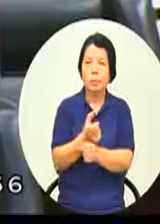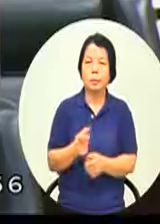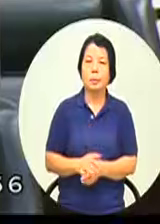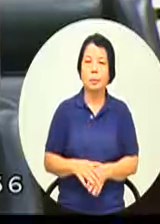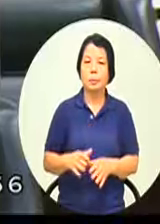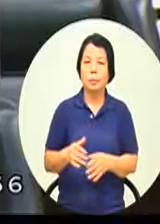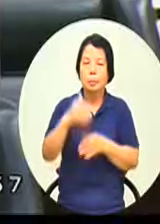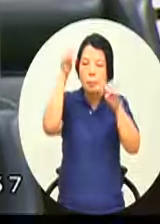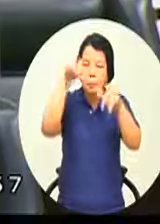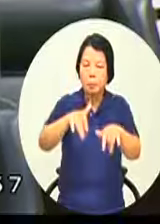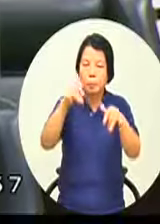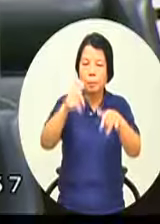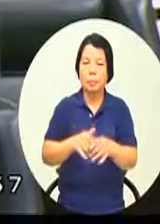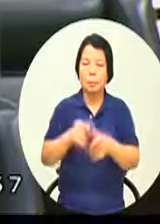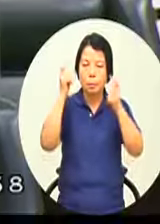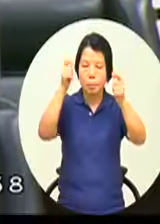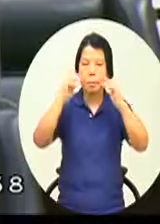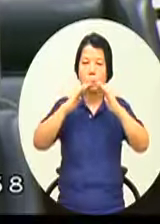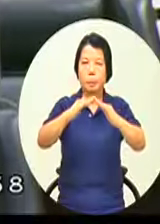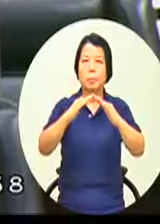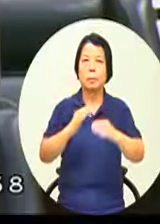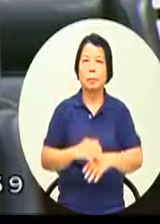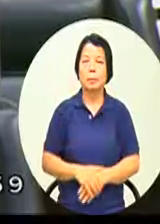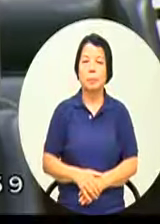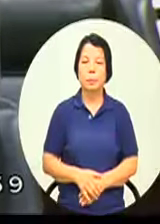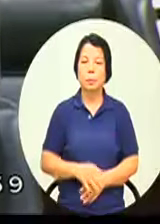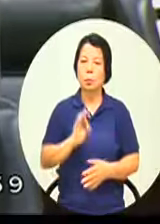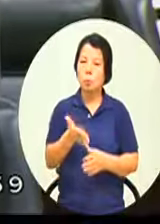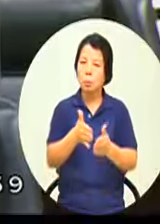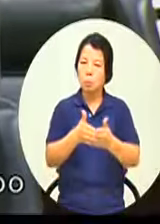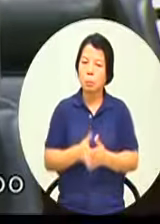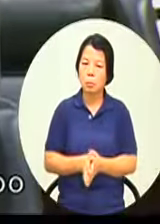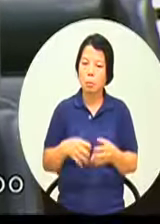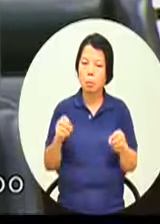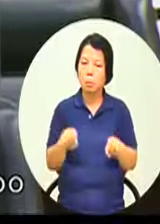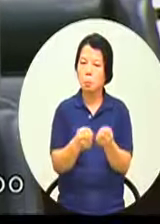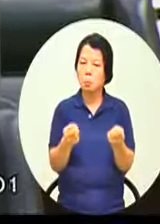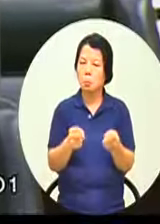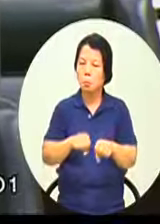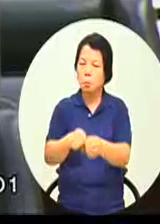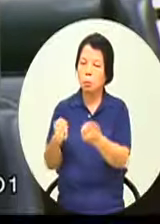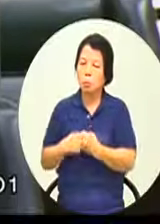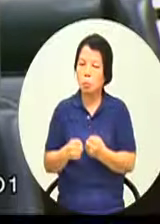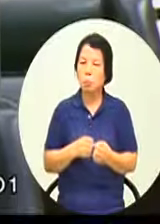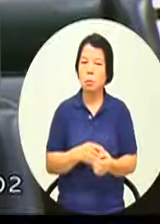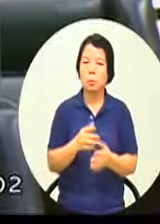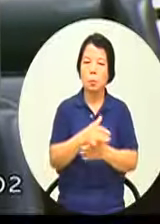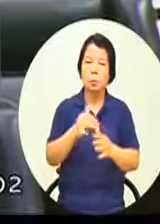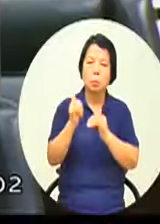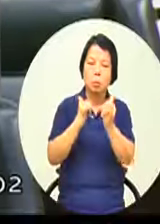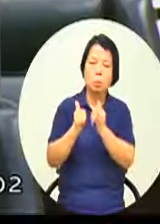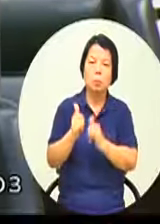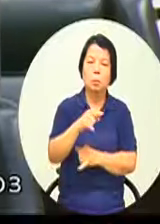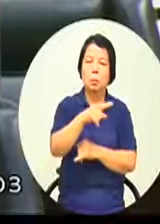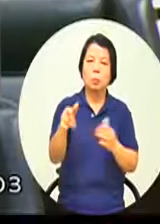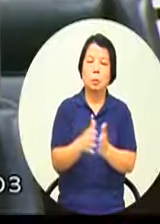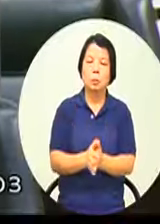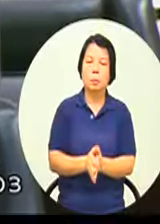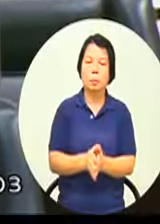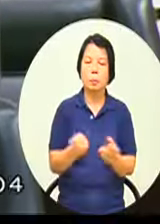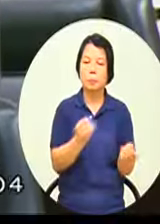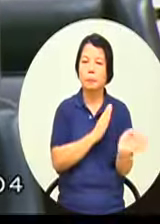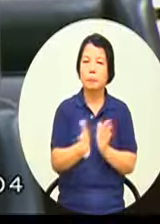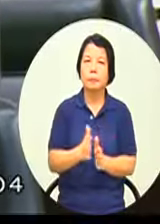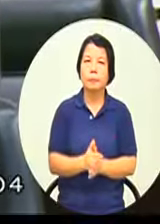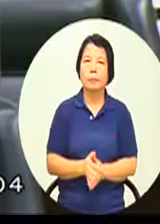一下大雨，高雄市为何灾情频传？为何居民总是没有办法